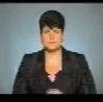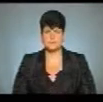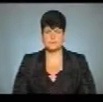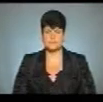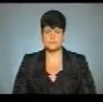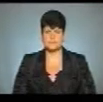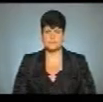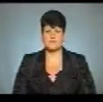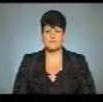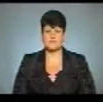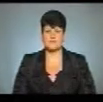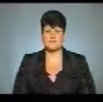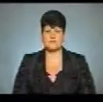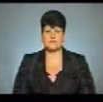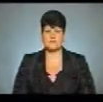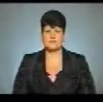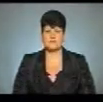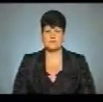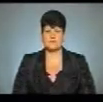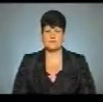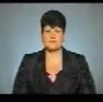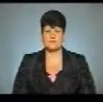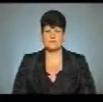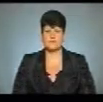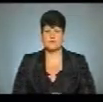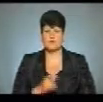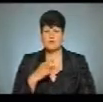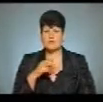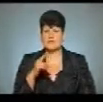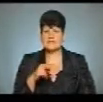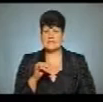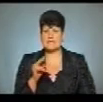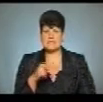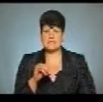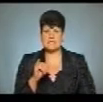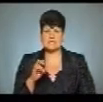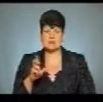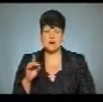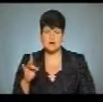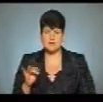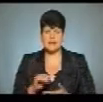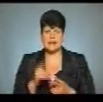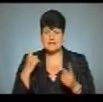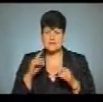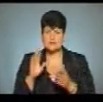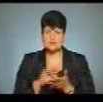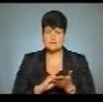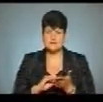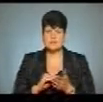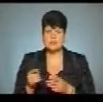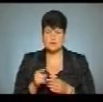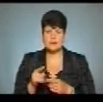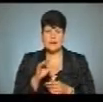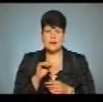Анжела Шова, Юрій Багрій, новини. За словами Діни Ібрагімової, казки записуватимуть у тернопільській лабораторії